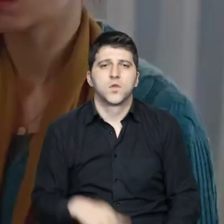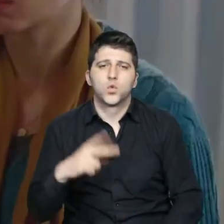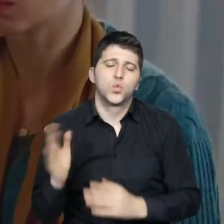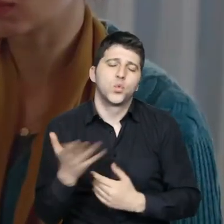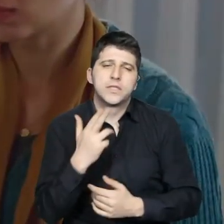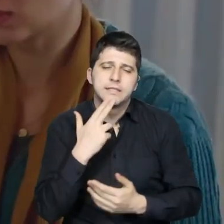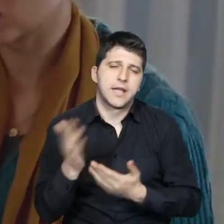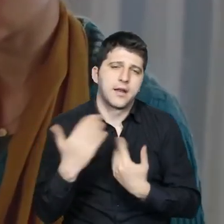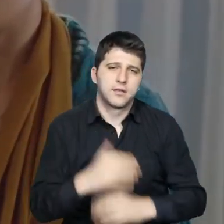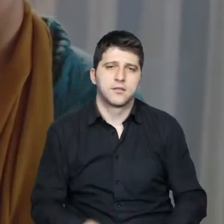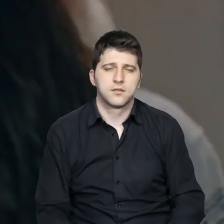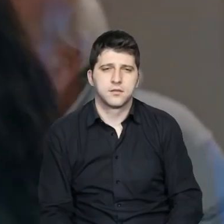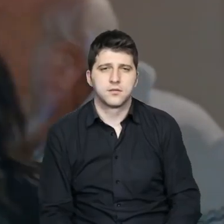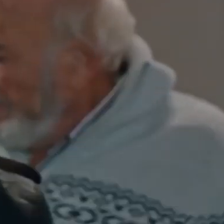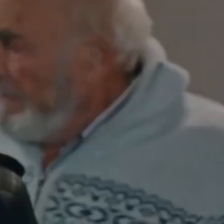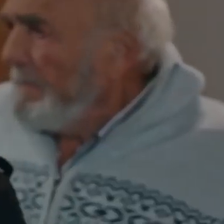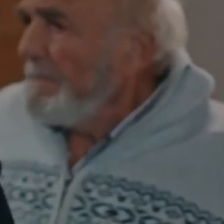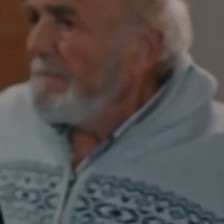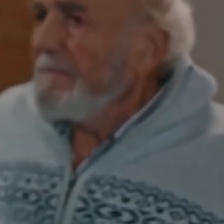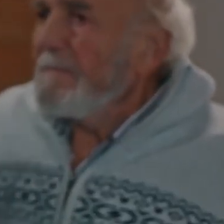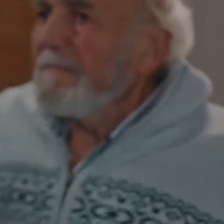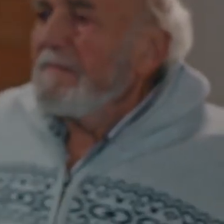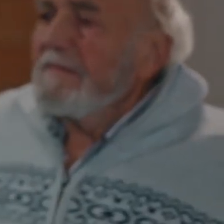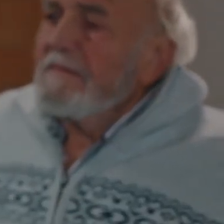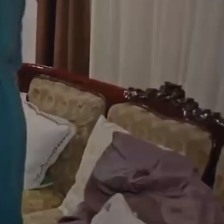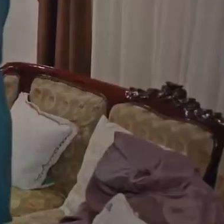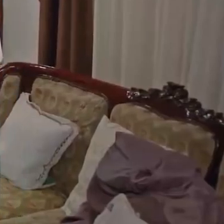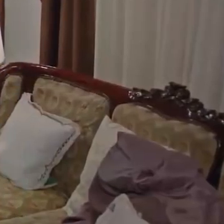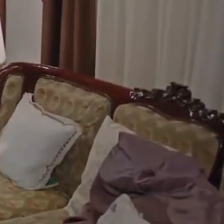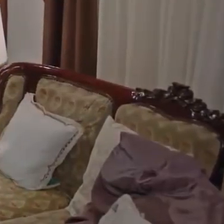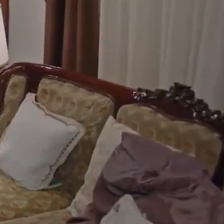kızlar. Aysun'un peşinden merdivene yürüyorlar.